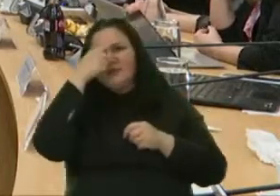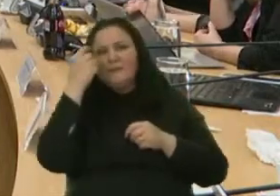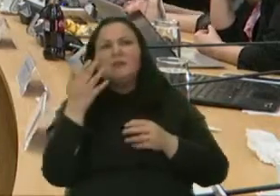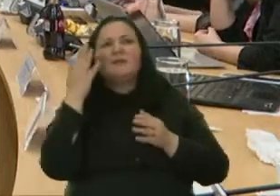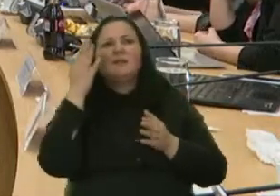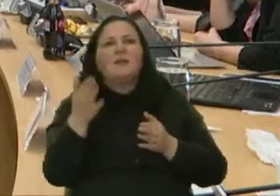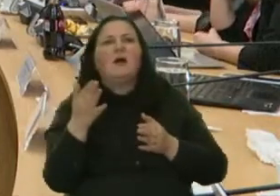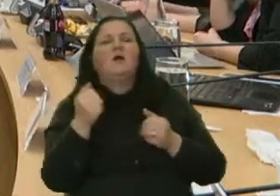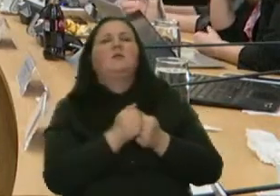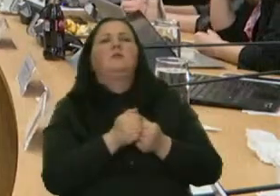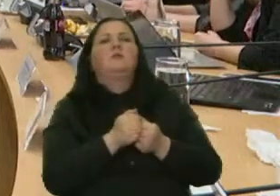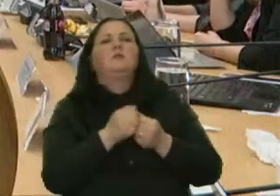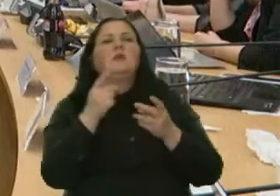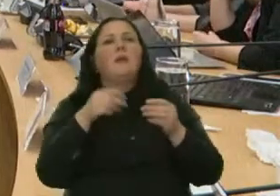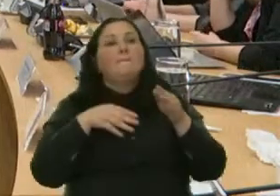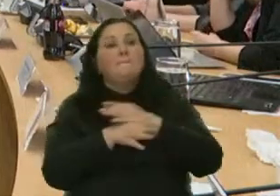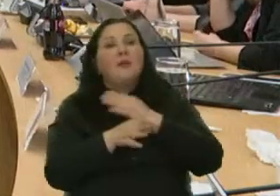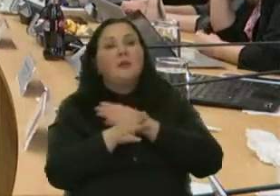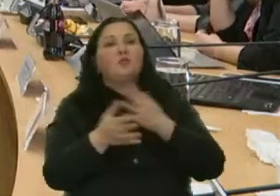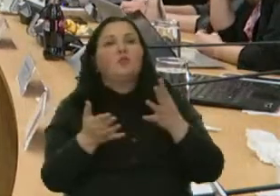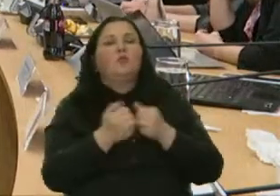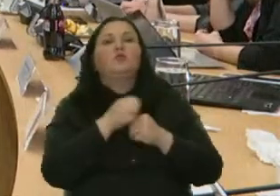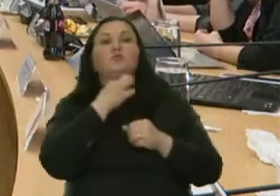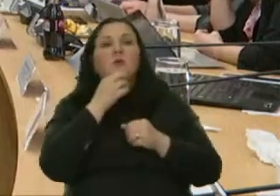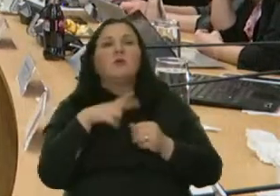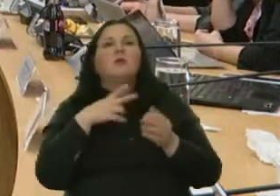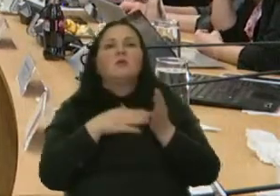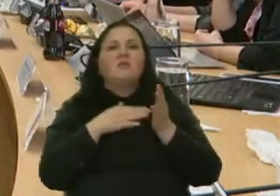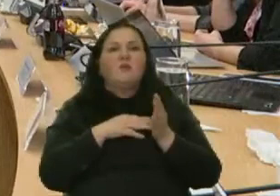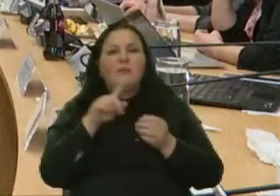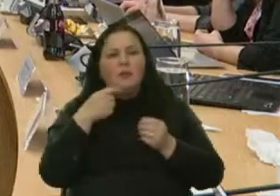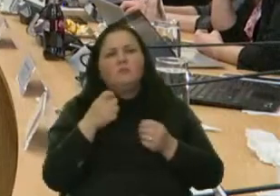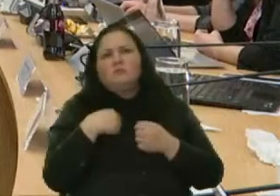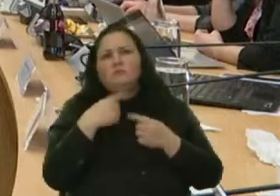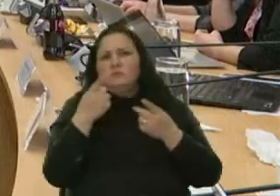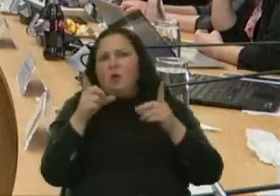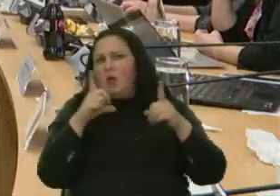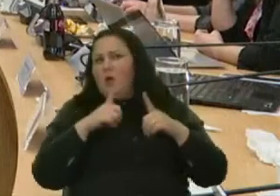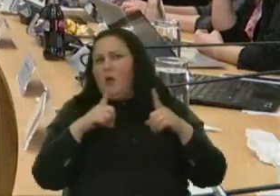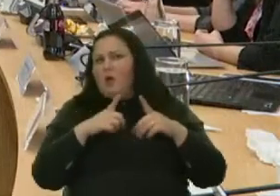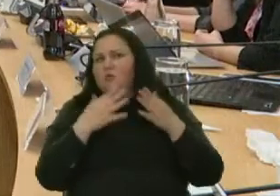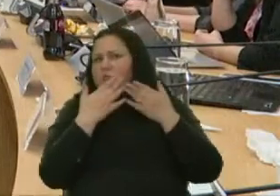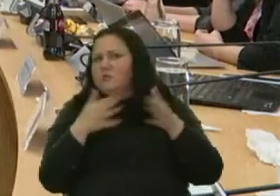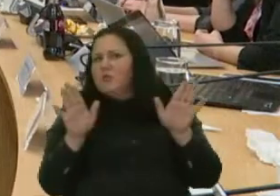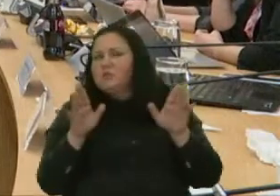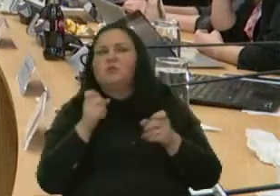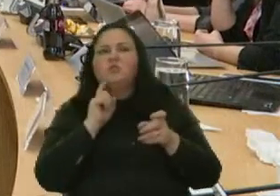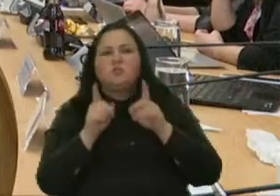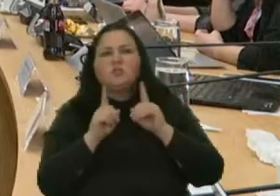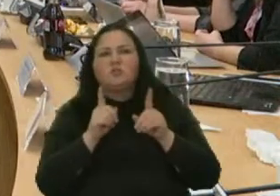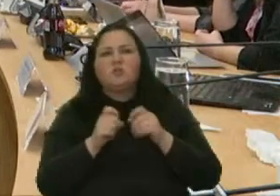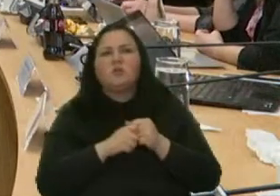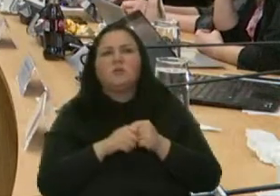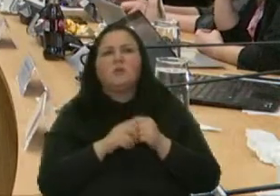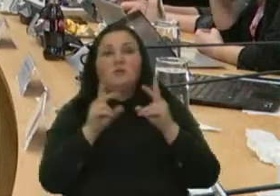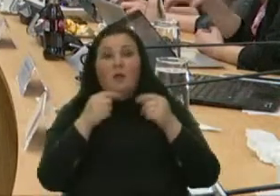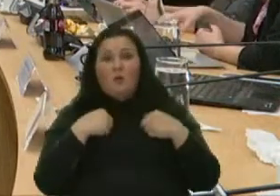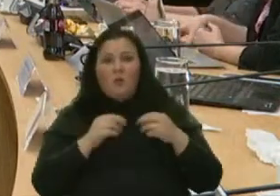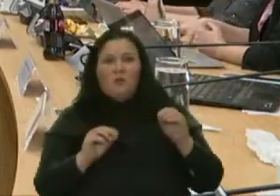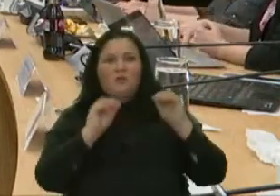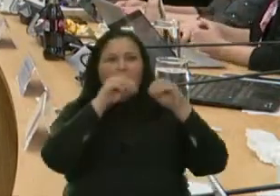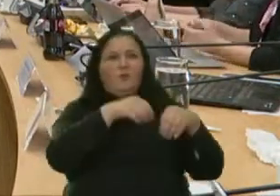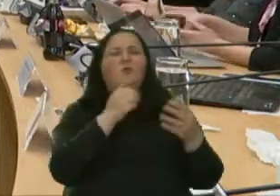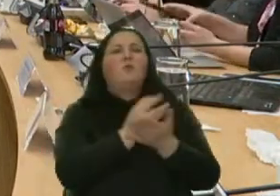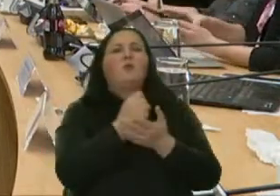urgență de metrou de drum ne vor spune că au nevoie de altceva evident că noi vom sta la dispoziție vom venit toate autoritățile locale stat la masă și vom face dar acum să trec în Buget o